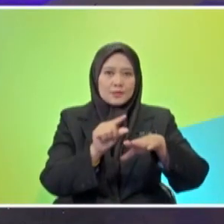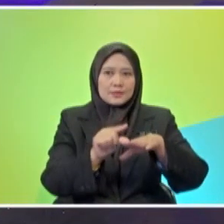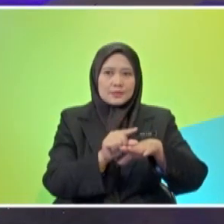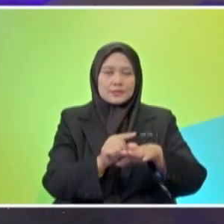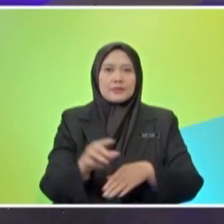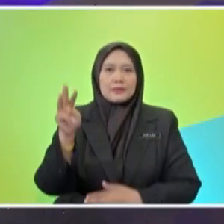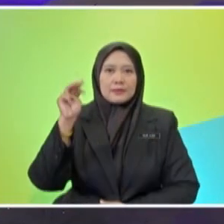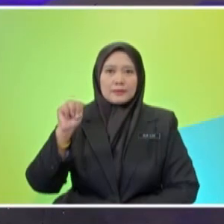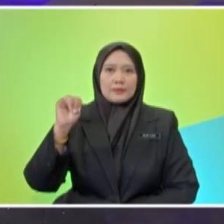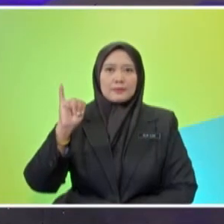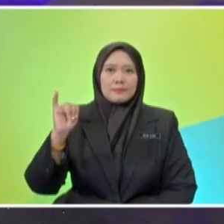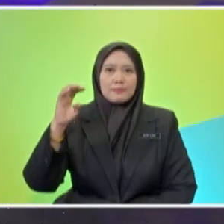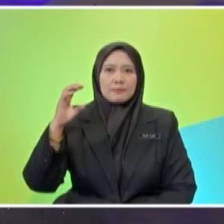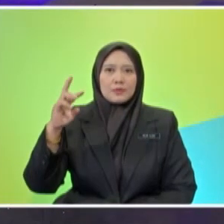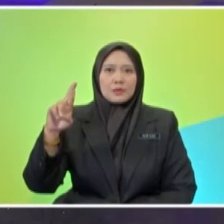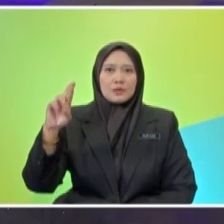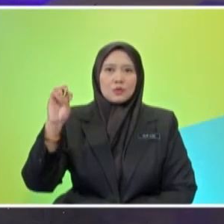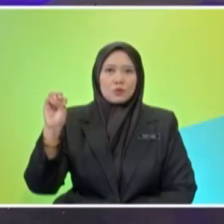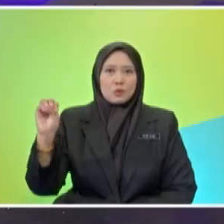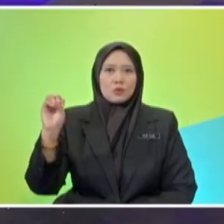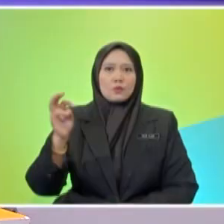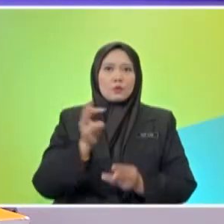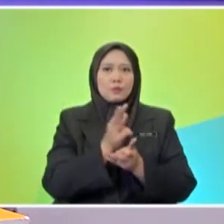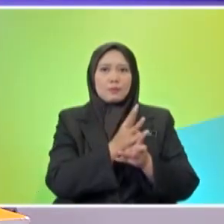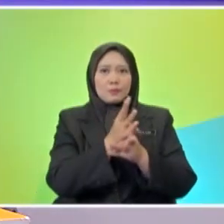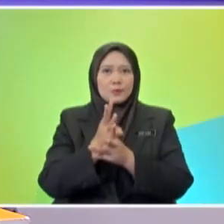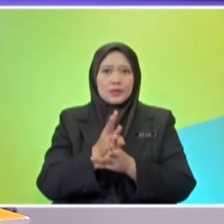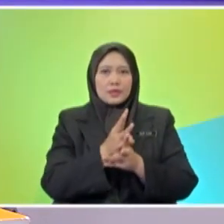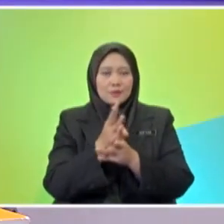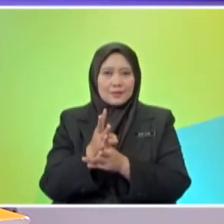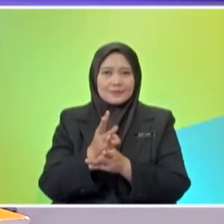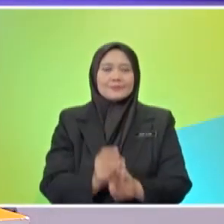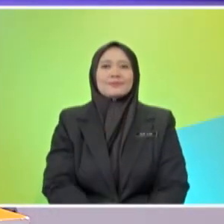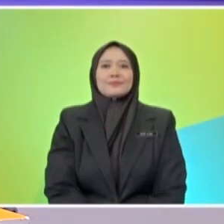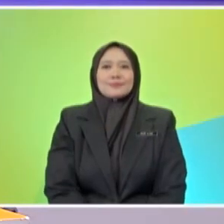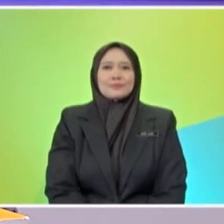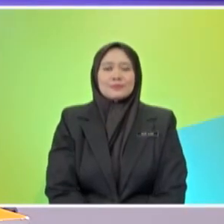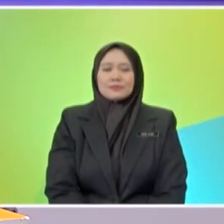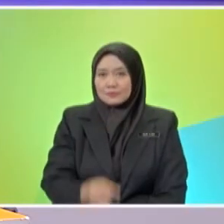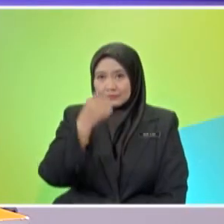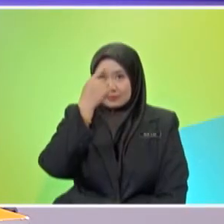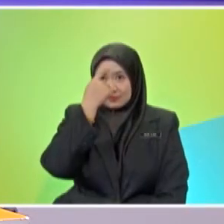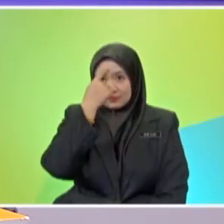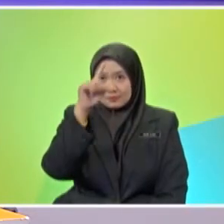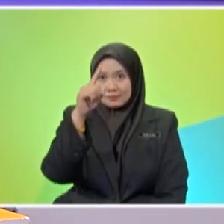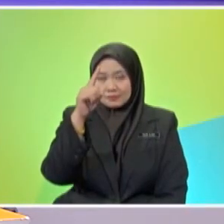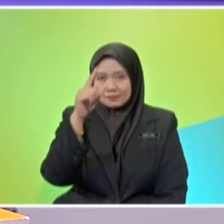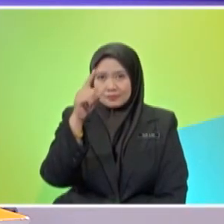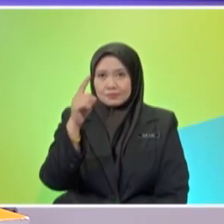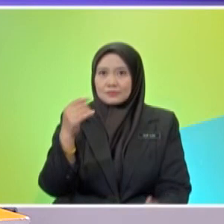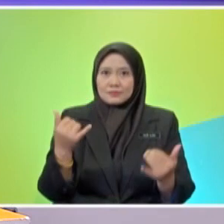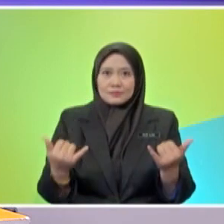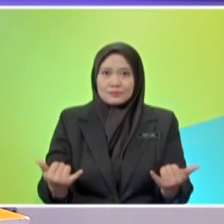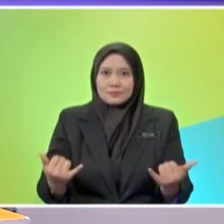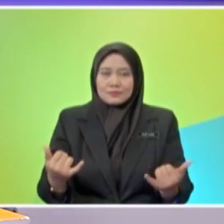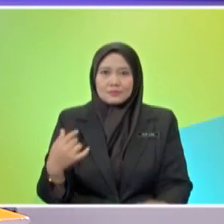Cikgu, apa pula diskusi kita? Silakan. Okey, alright Irfan. Jadi untuk kali ini cikgu akan tunjuk